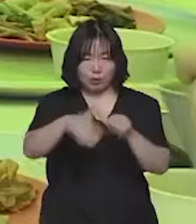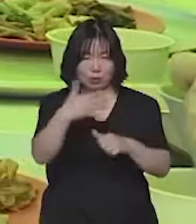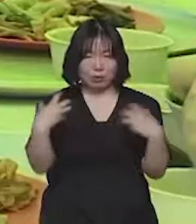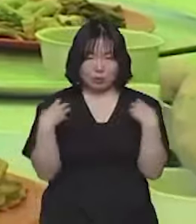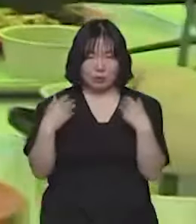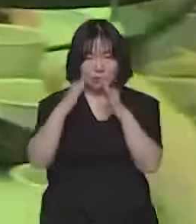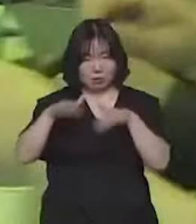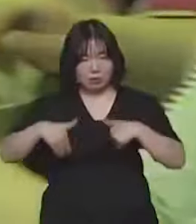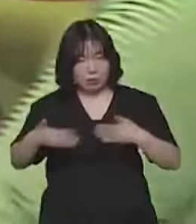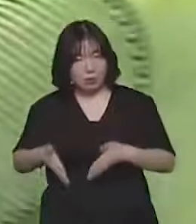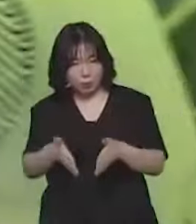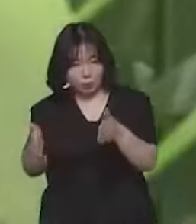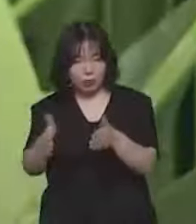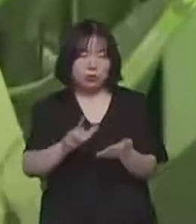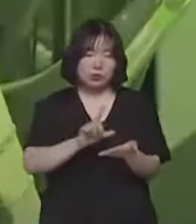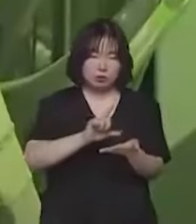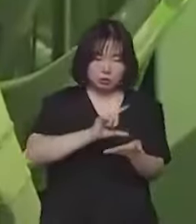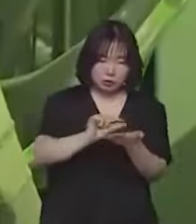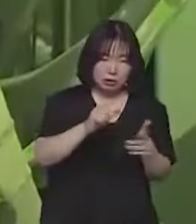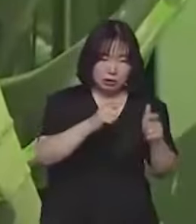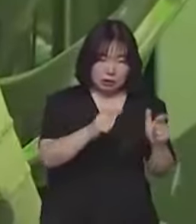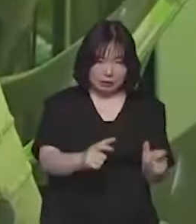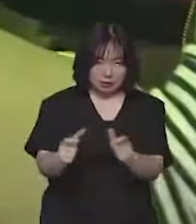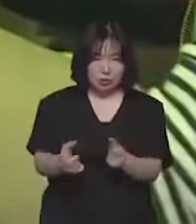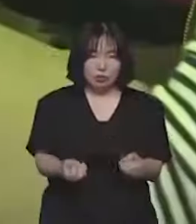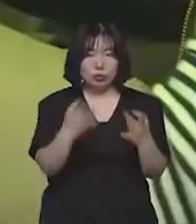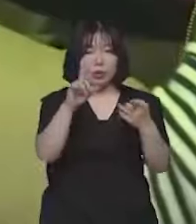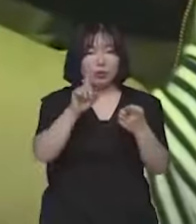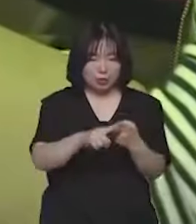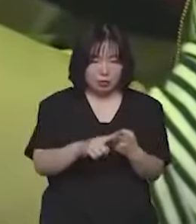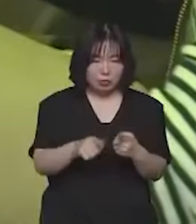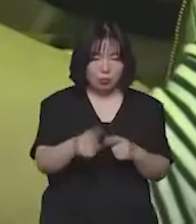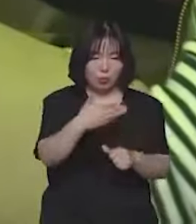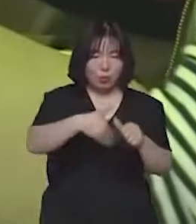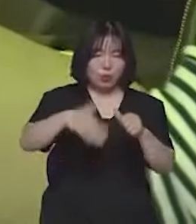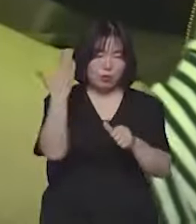전남도는 지역 축제들에 대해 친환경 문화가 정착될 수